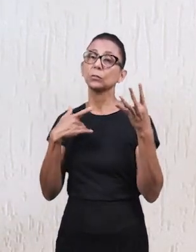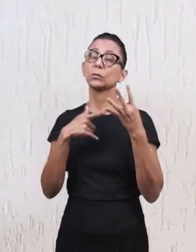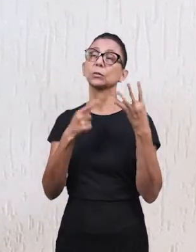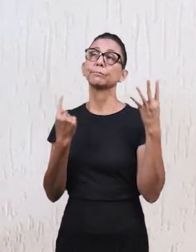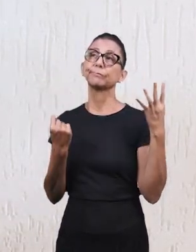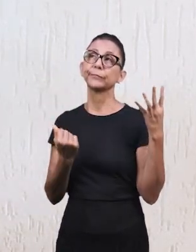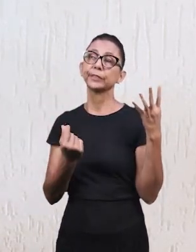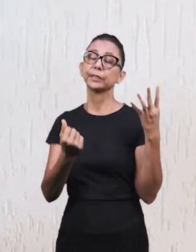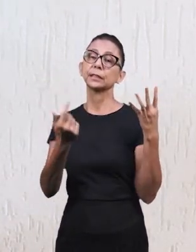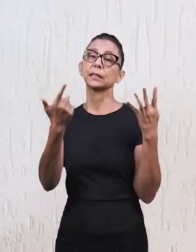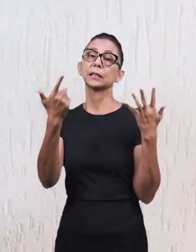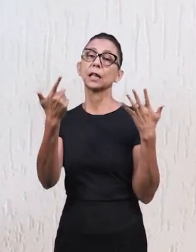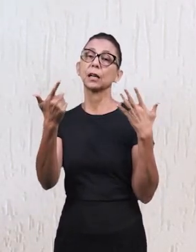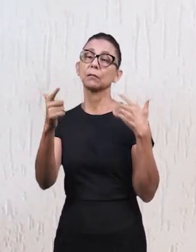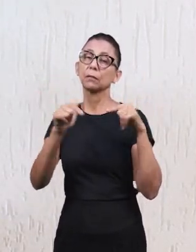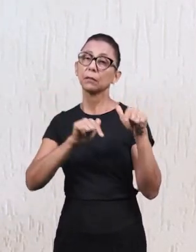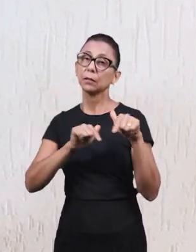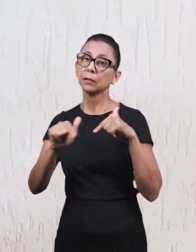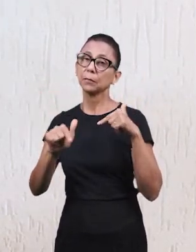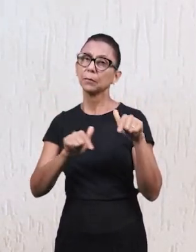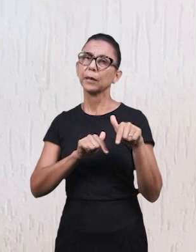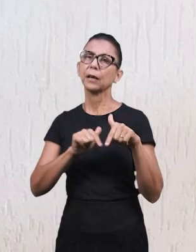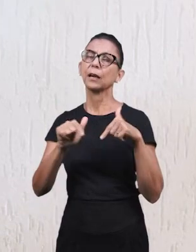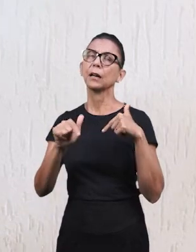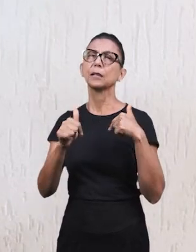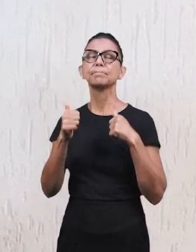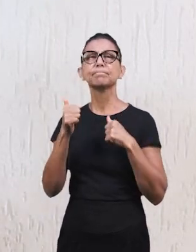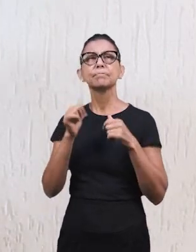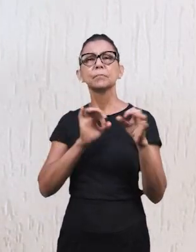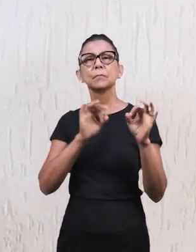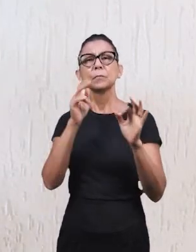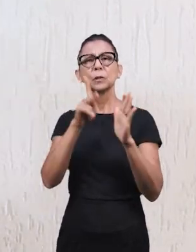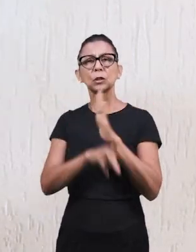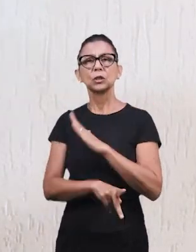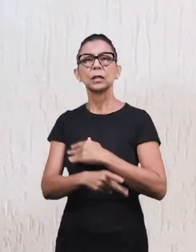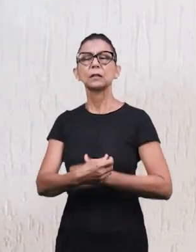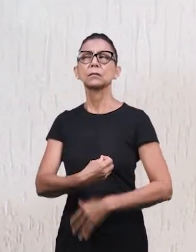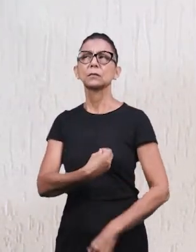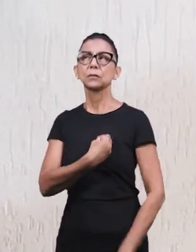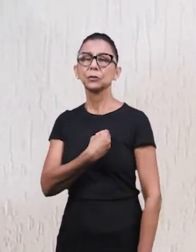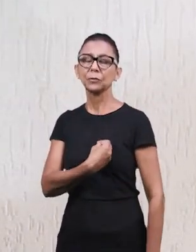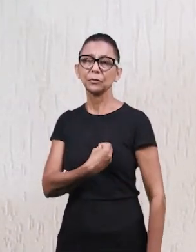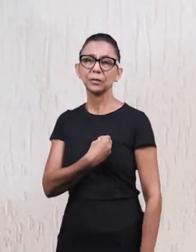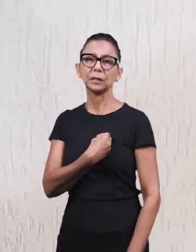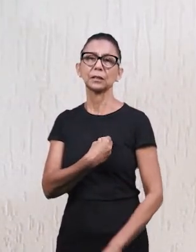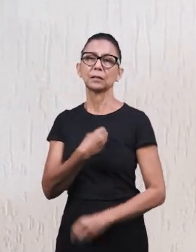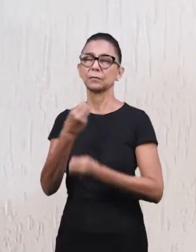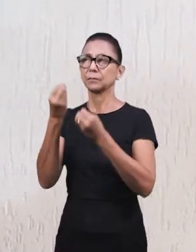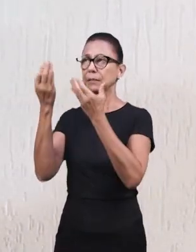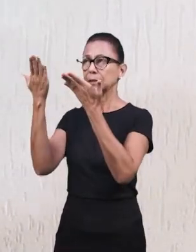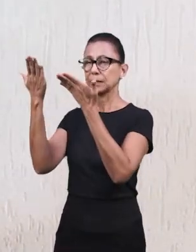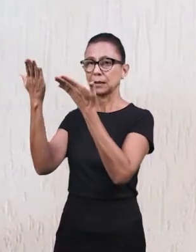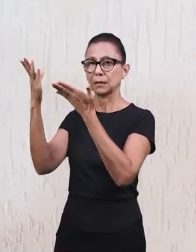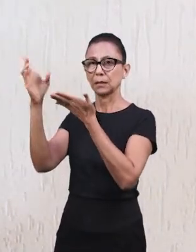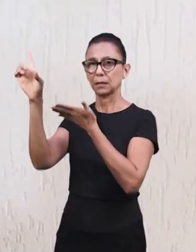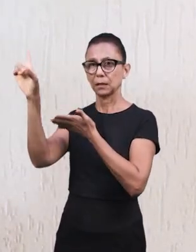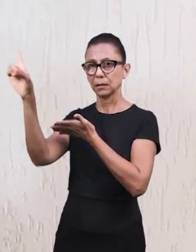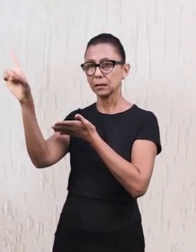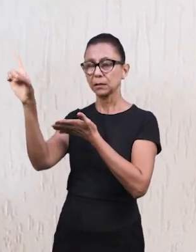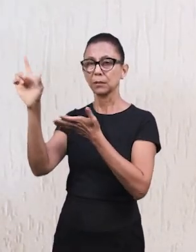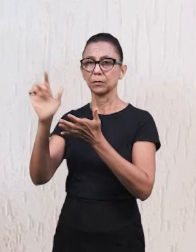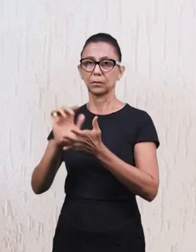заботы, здоровье, может быть, экономические вопросы, профессиональные, ваши жизненные